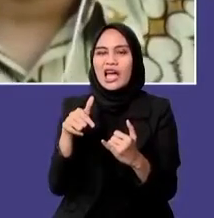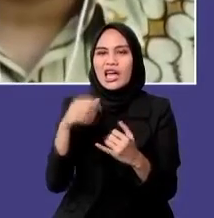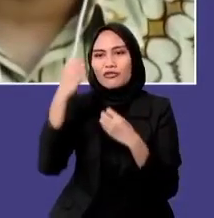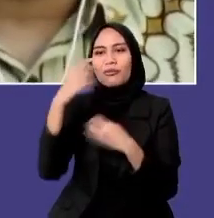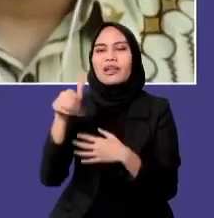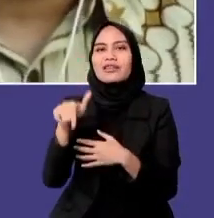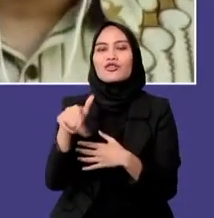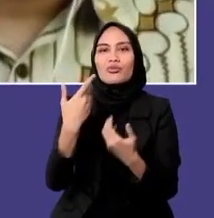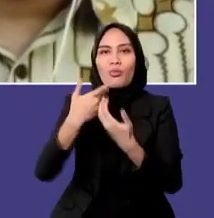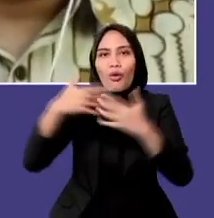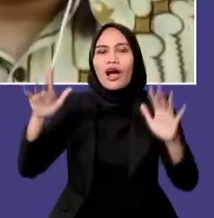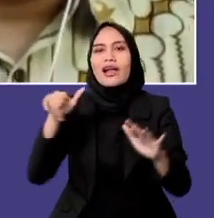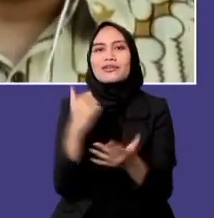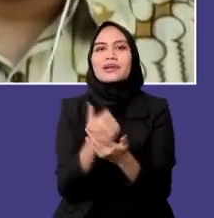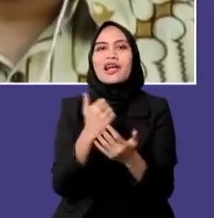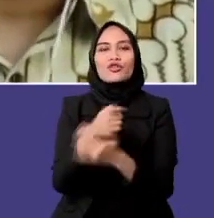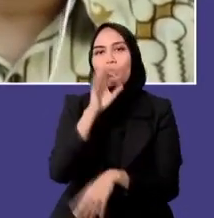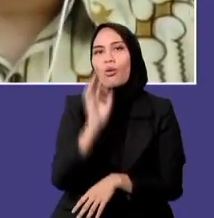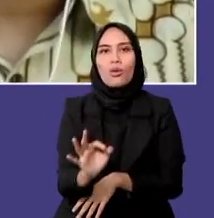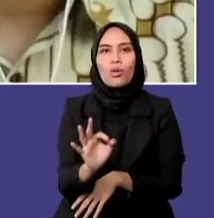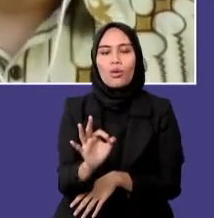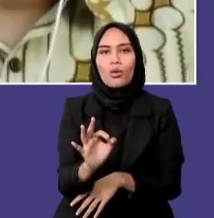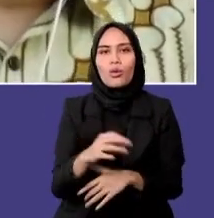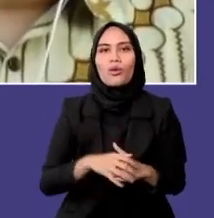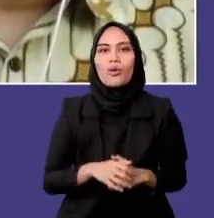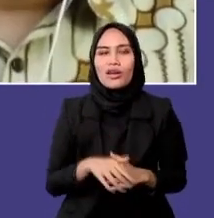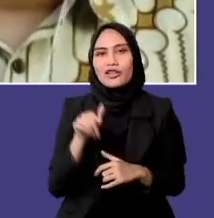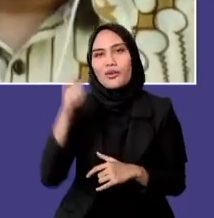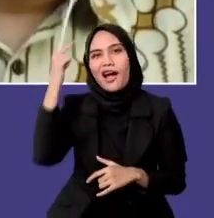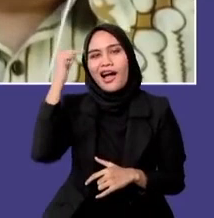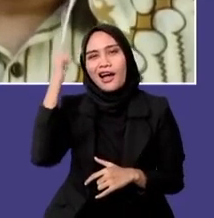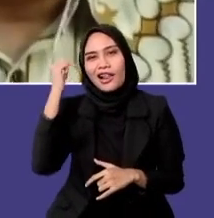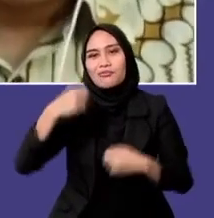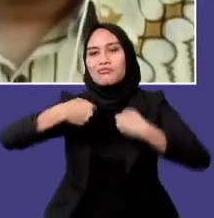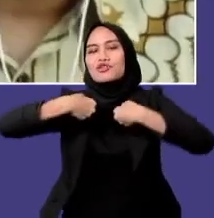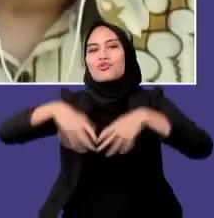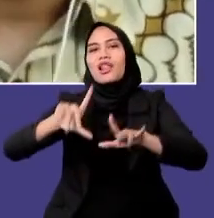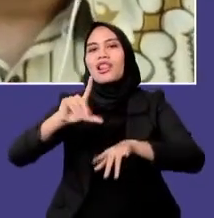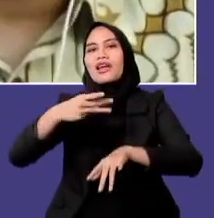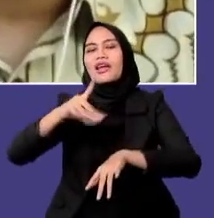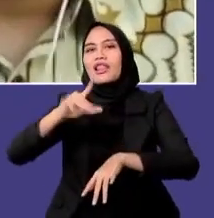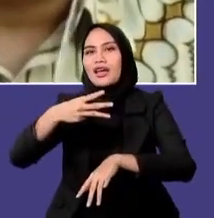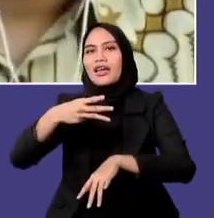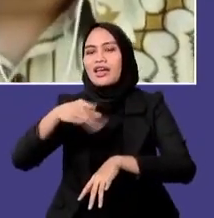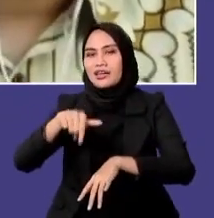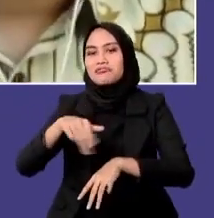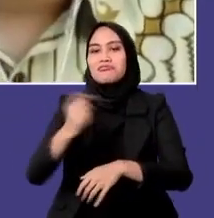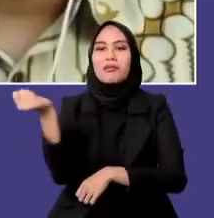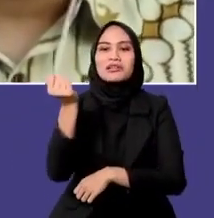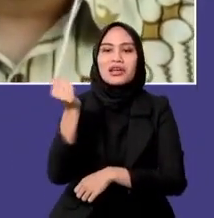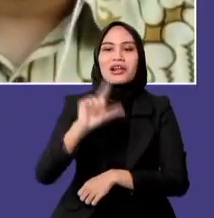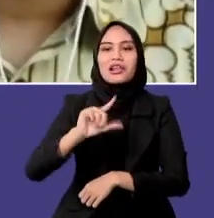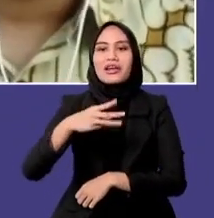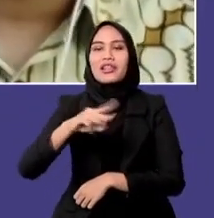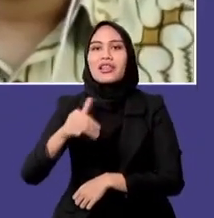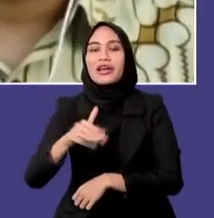pedagang lele aja. Karena pada saat itu ketika berita tersebut menyebar, itu stok lele itu ludes dari pasaran, dan